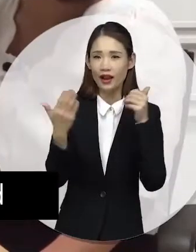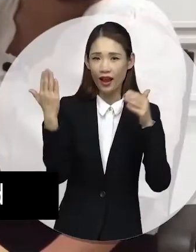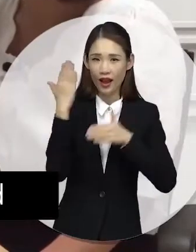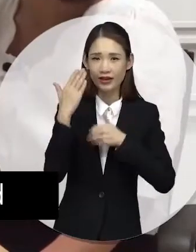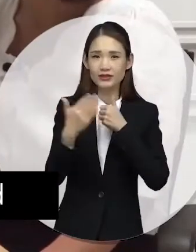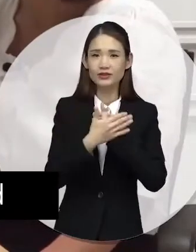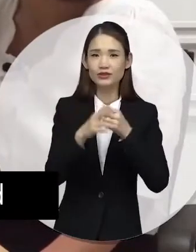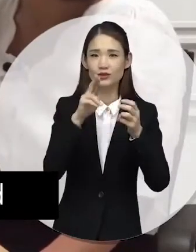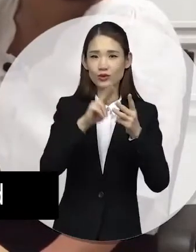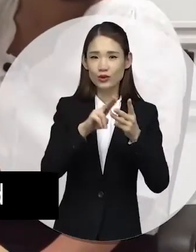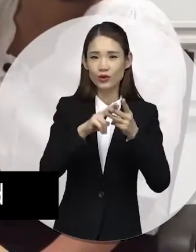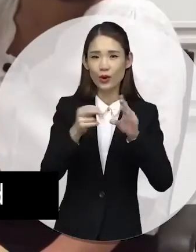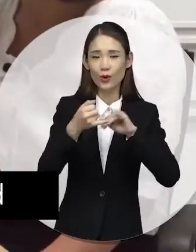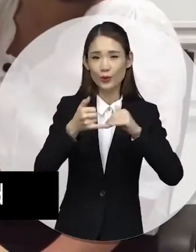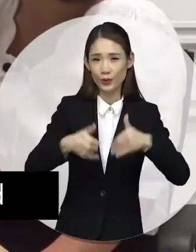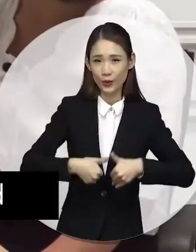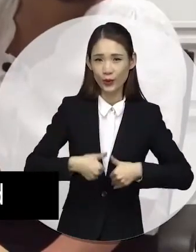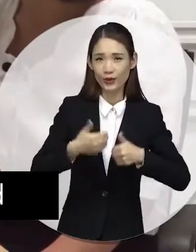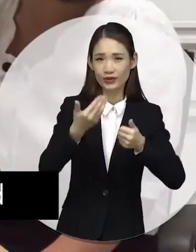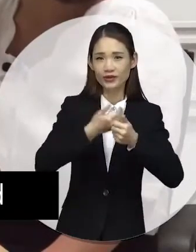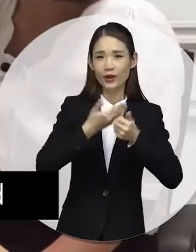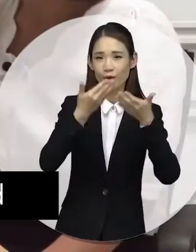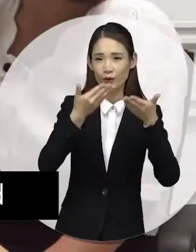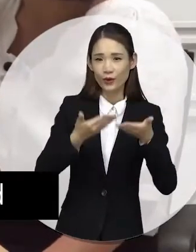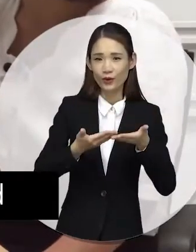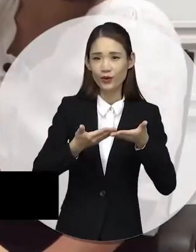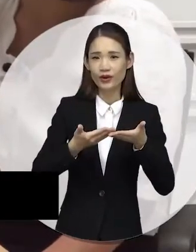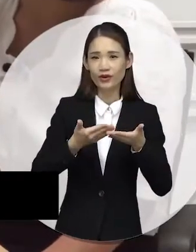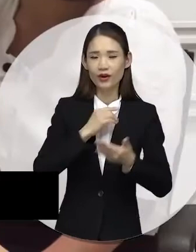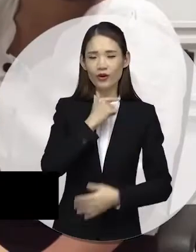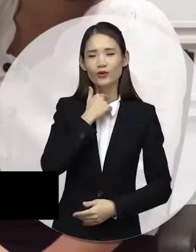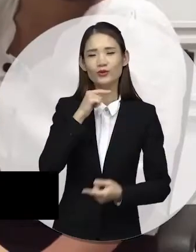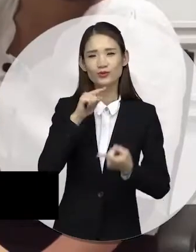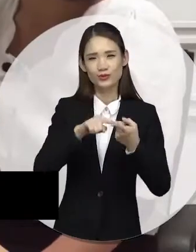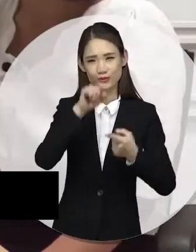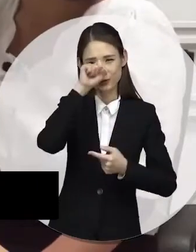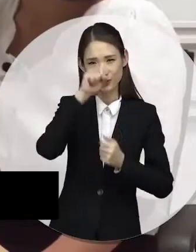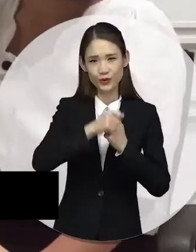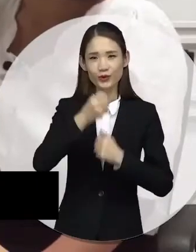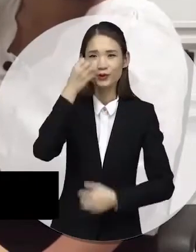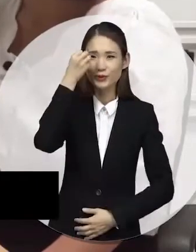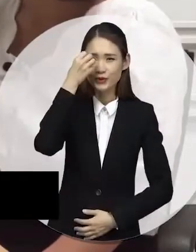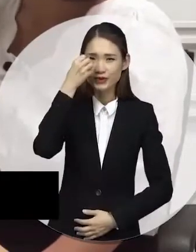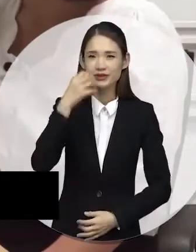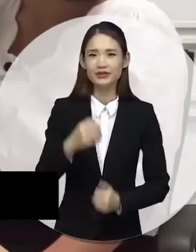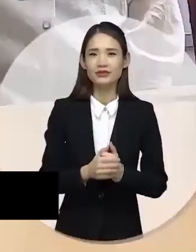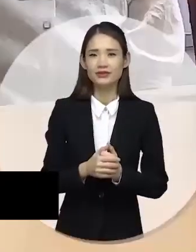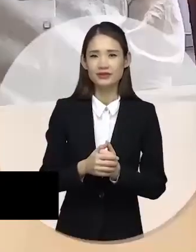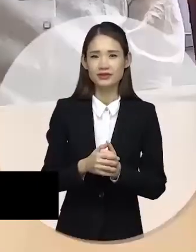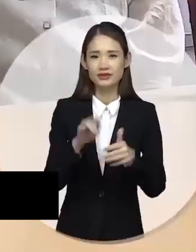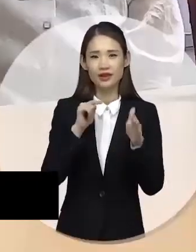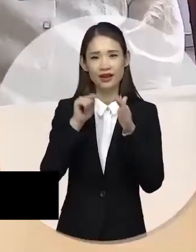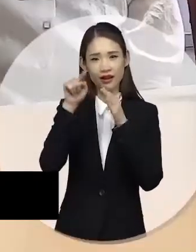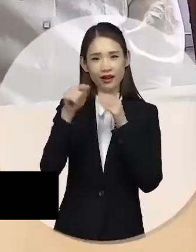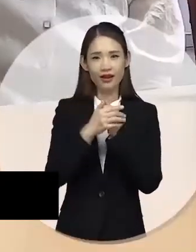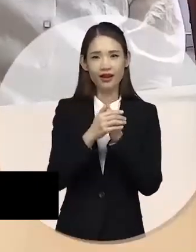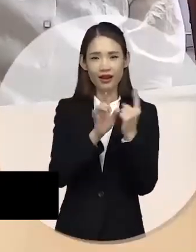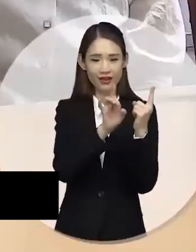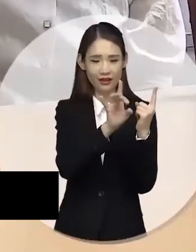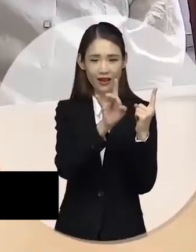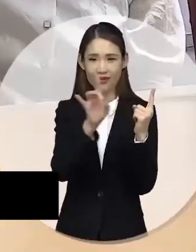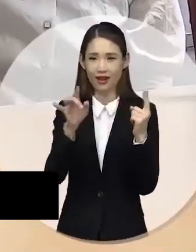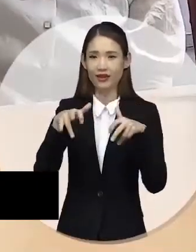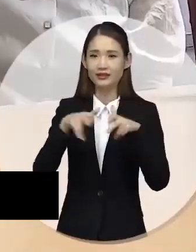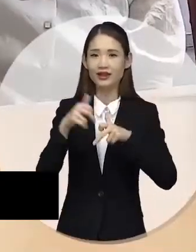장애학생 지원센터에서 네. 딱 필요한 것들을 제공해 주는 것 자체가 참 좋았고 음. 신기했고 또 가보니까